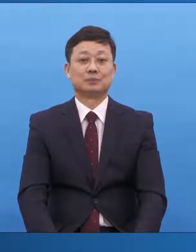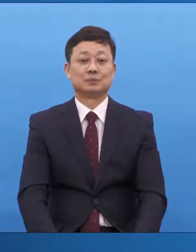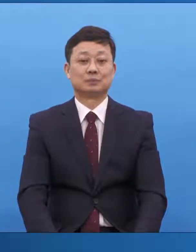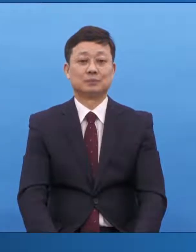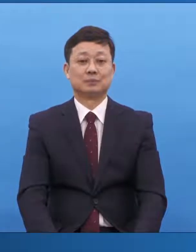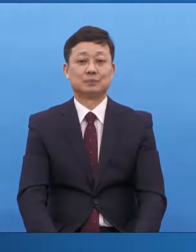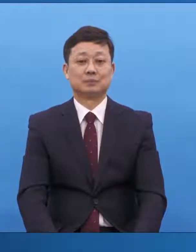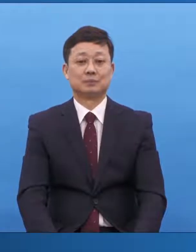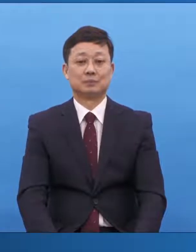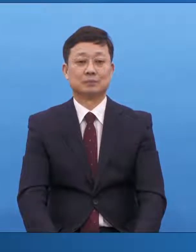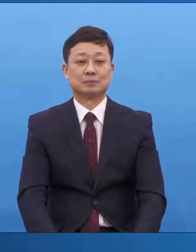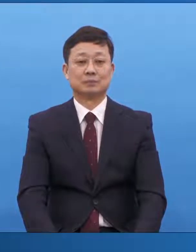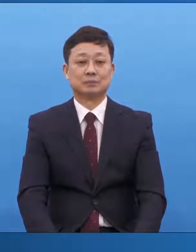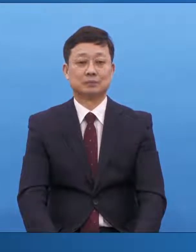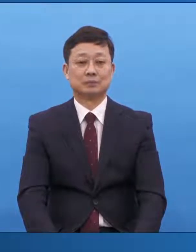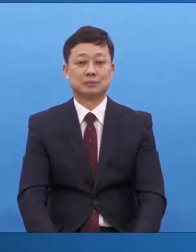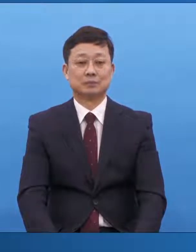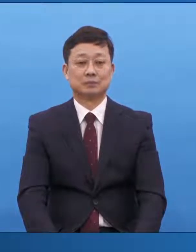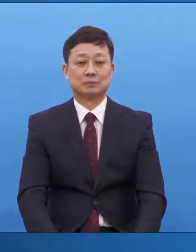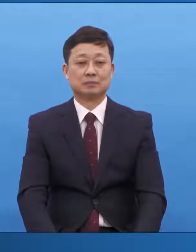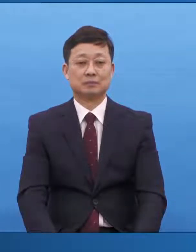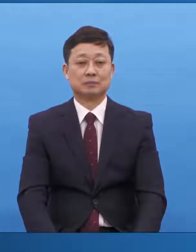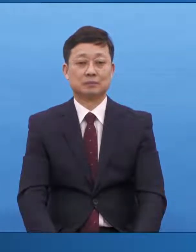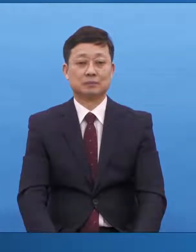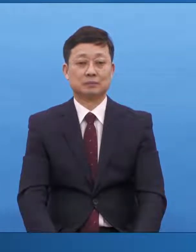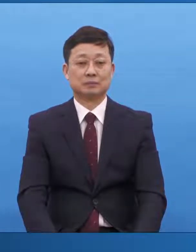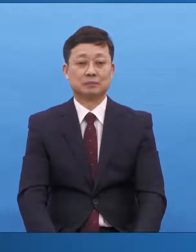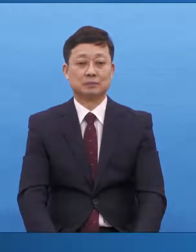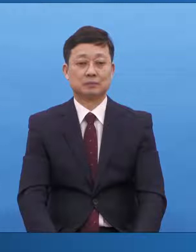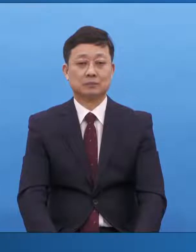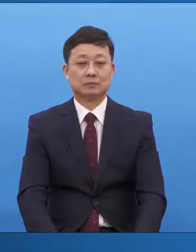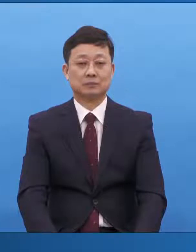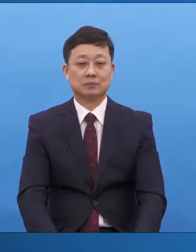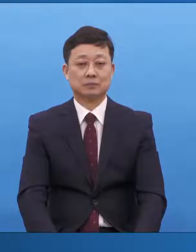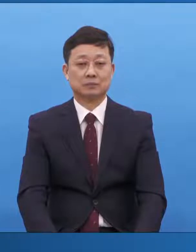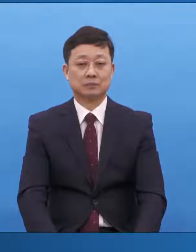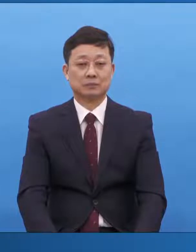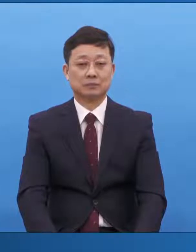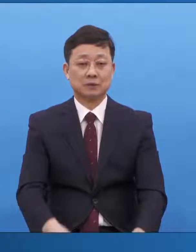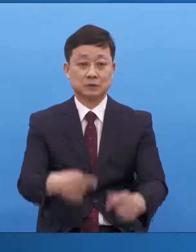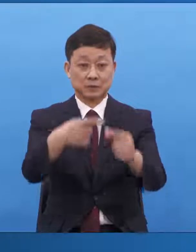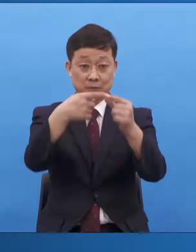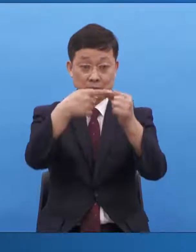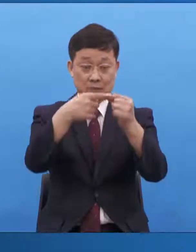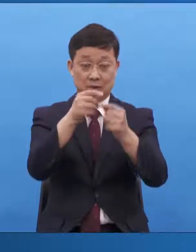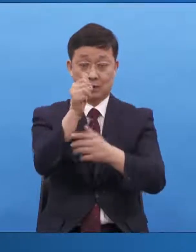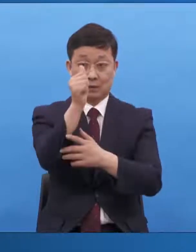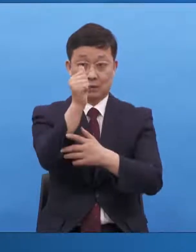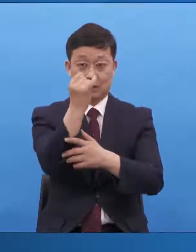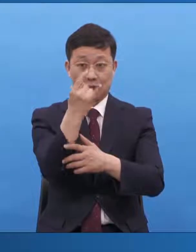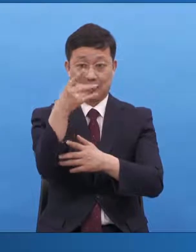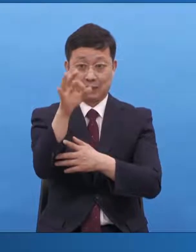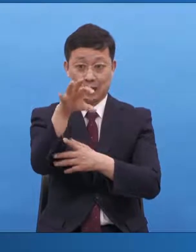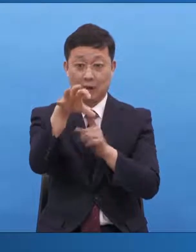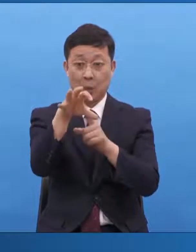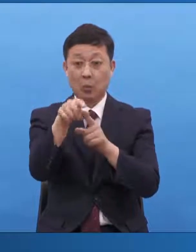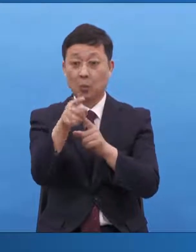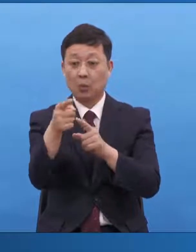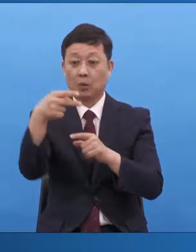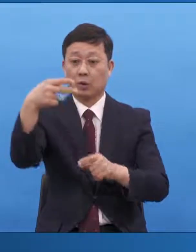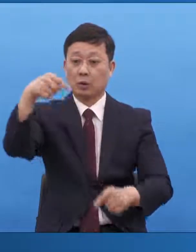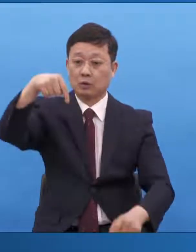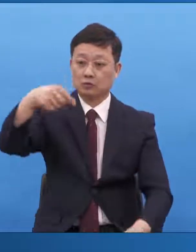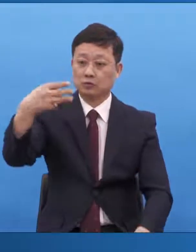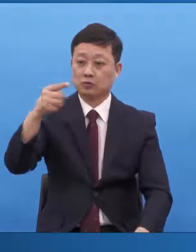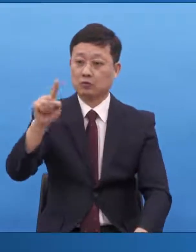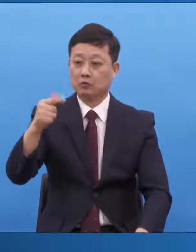이 부분은 이제 로마도 보아야 하란 말은 두란노 사건 이후였다 그 말이에요. I must also see Rome. This take place after what happened in Tyrannus